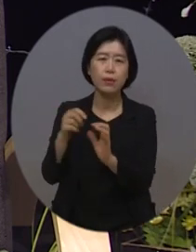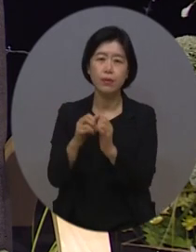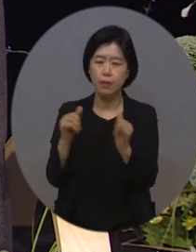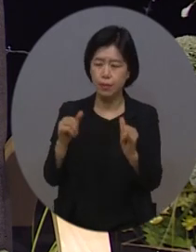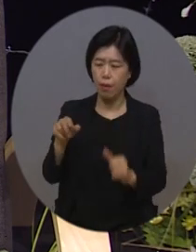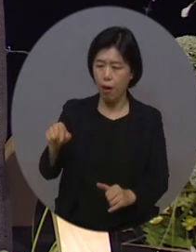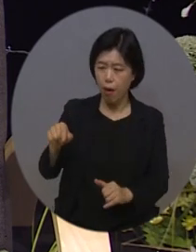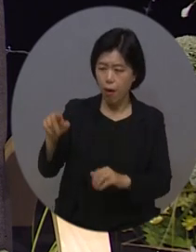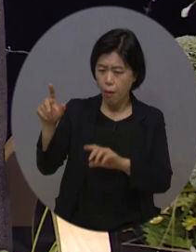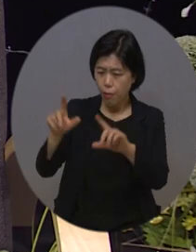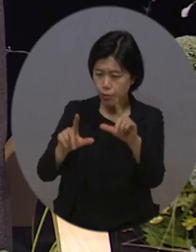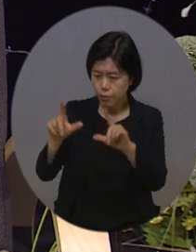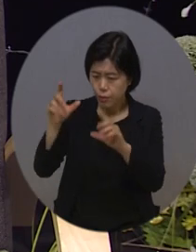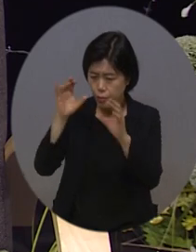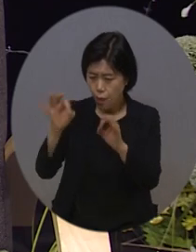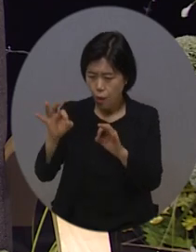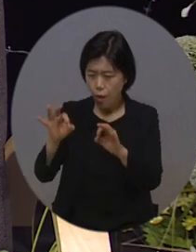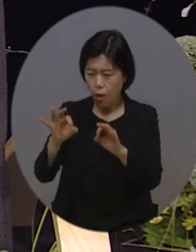노래합니다.